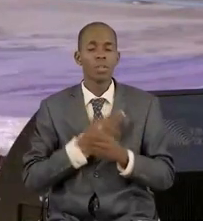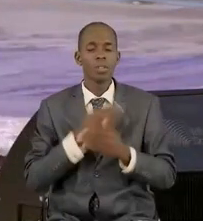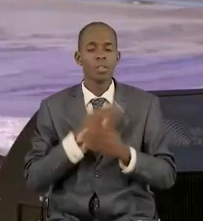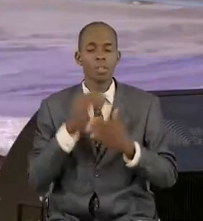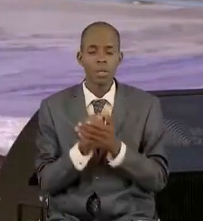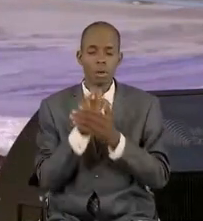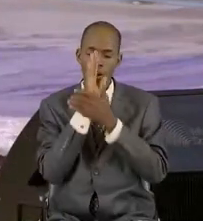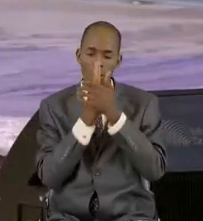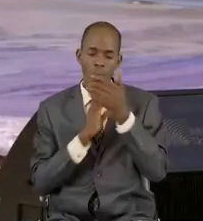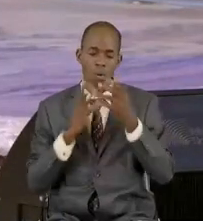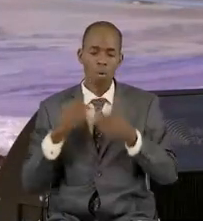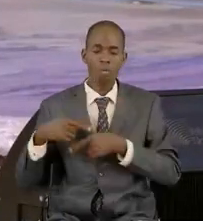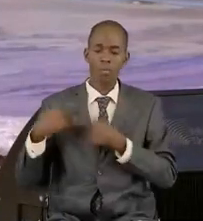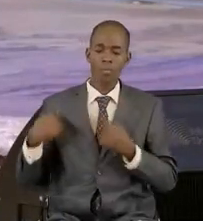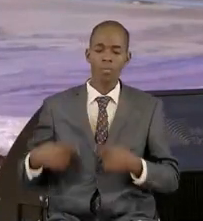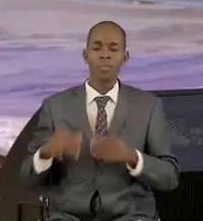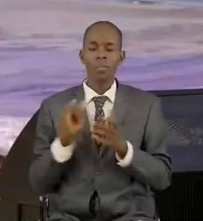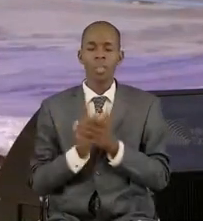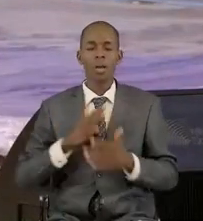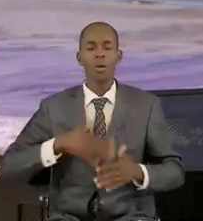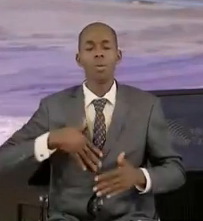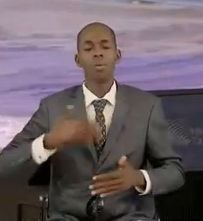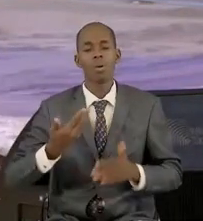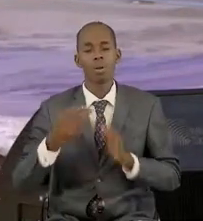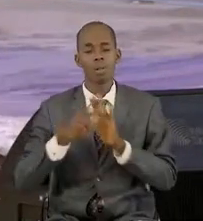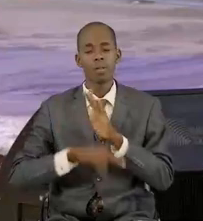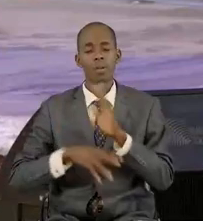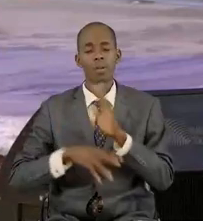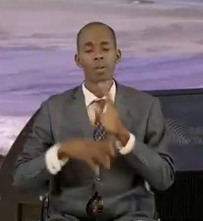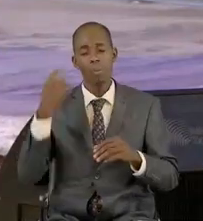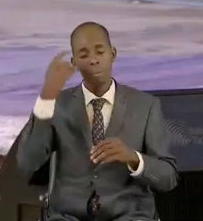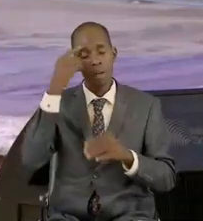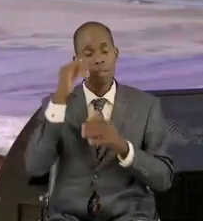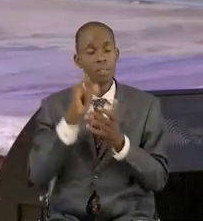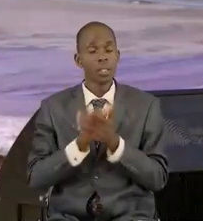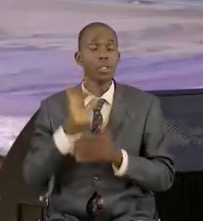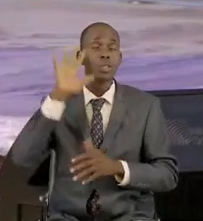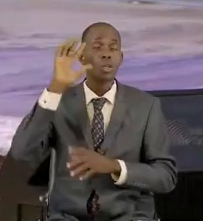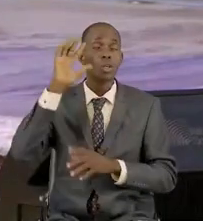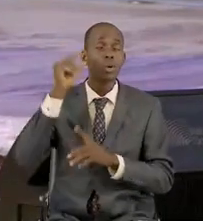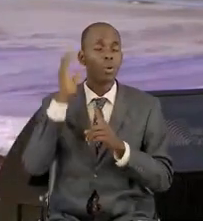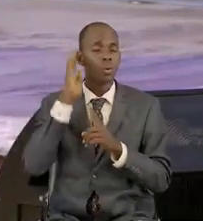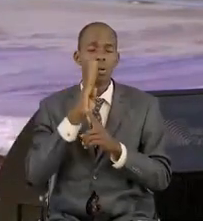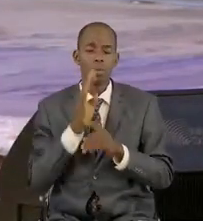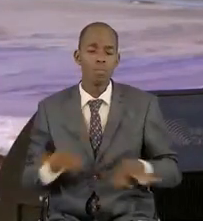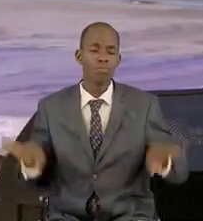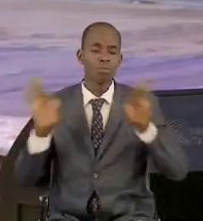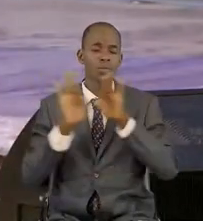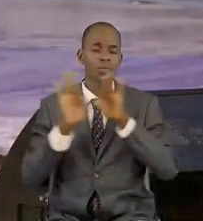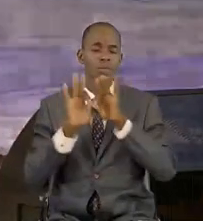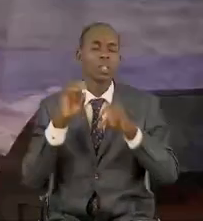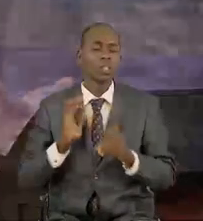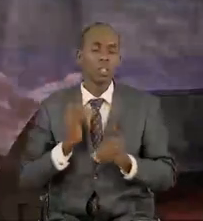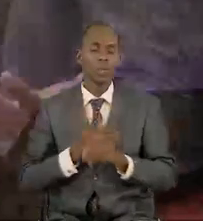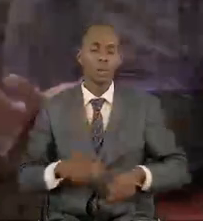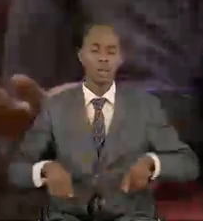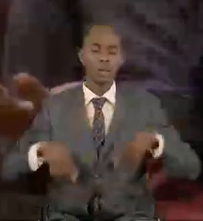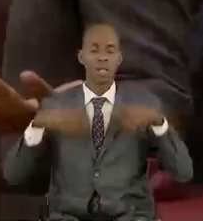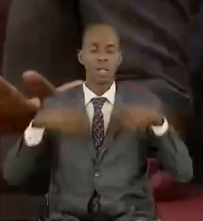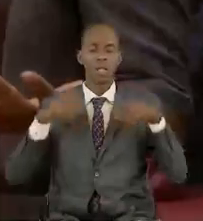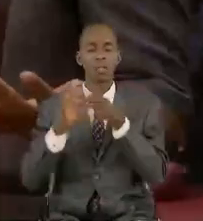sobriété de coeur et cette volonté d'esprit que ta parole soit la priorité de notre